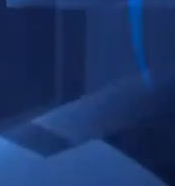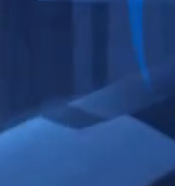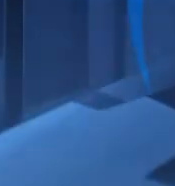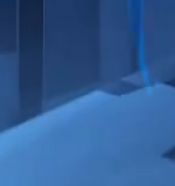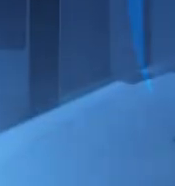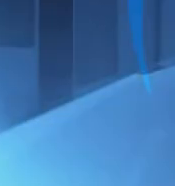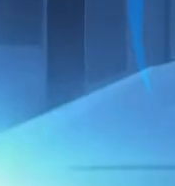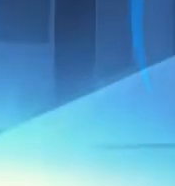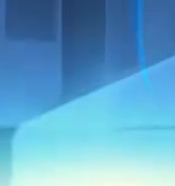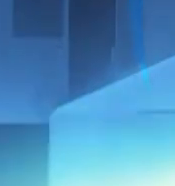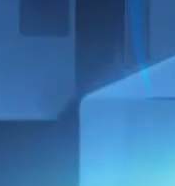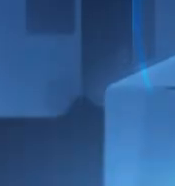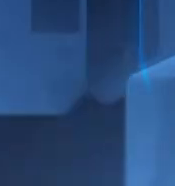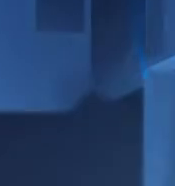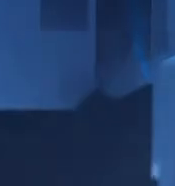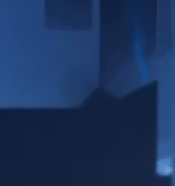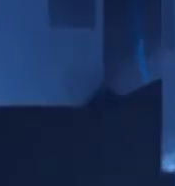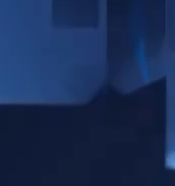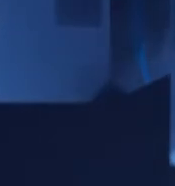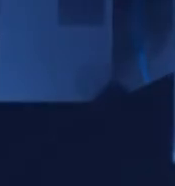Аблай Кутукпай, телеканал ЖТСУ.